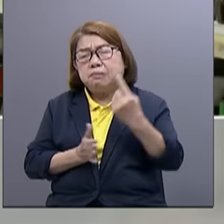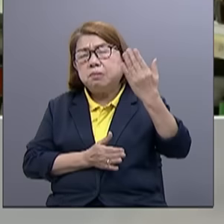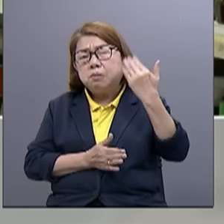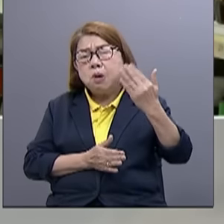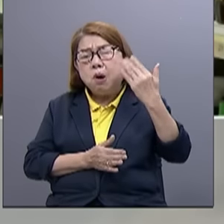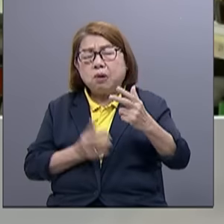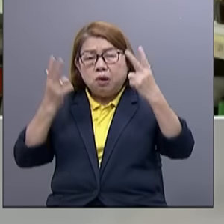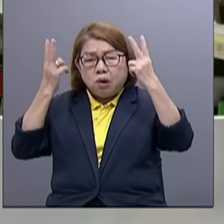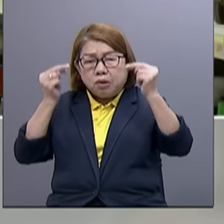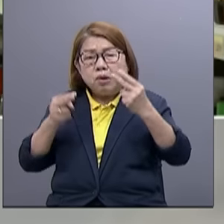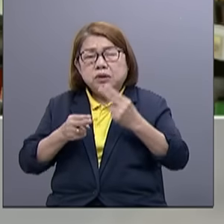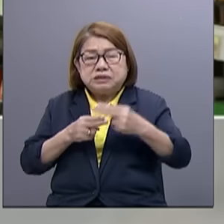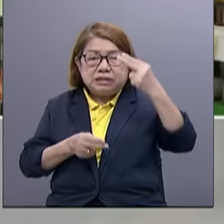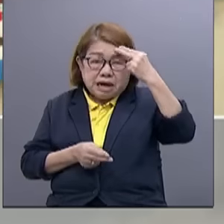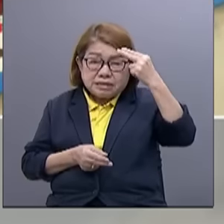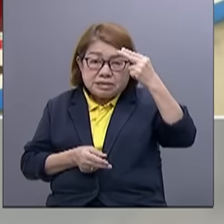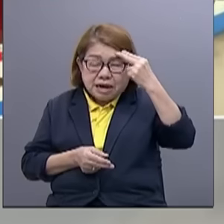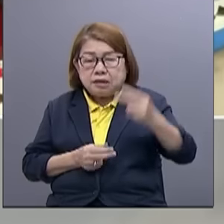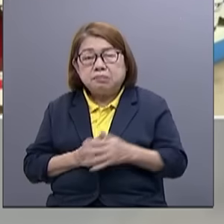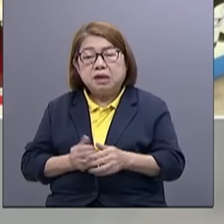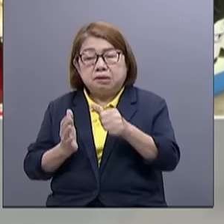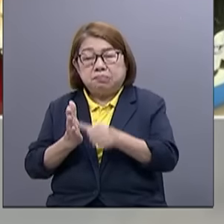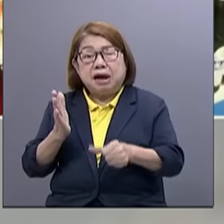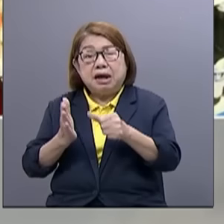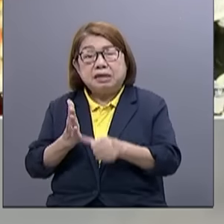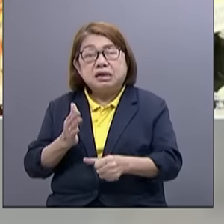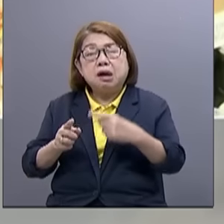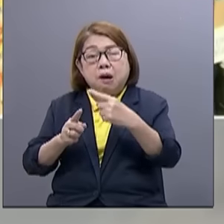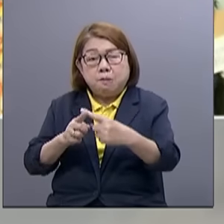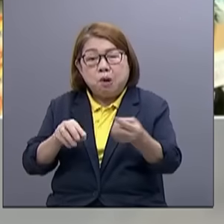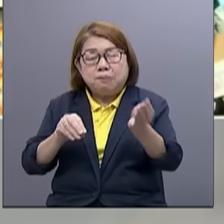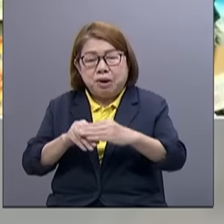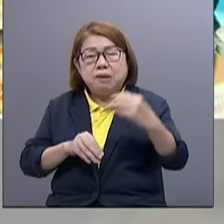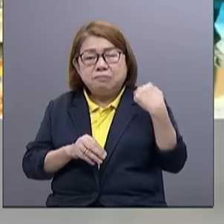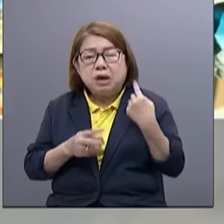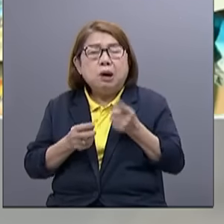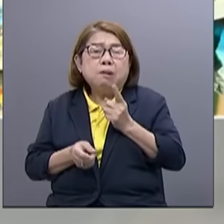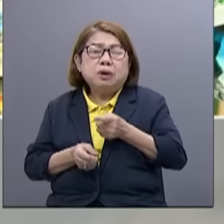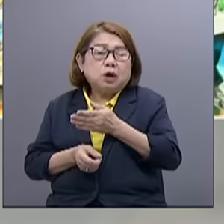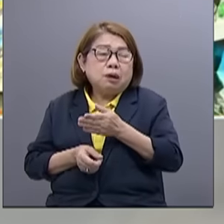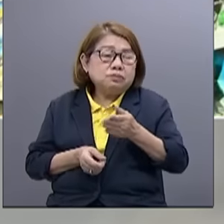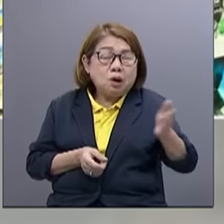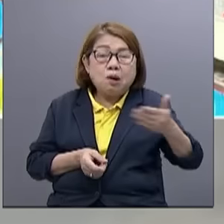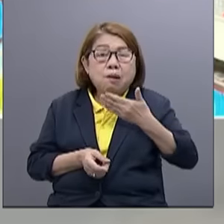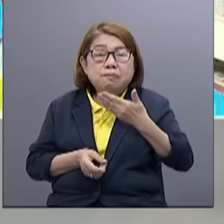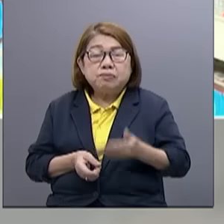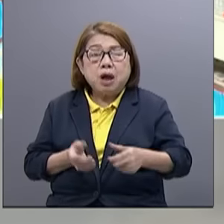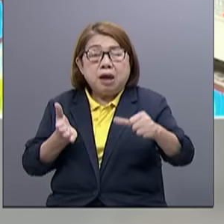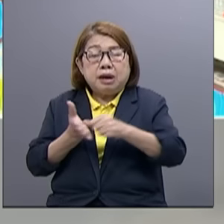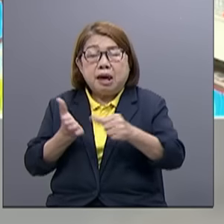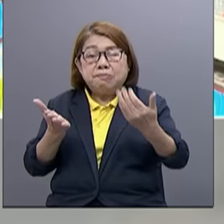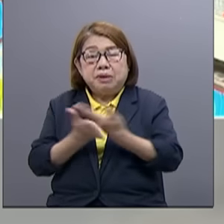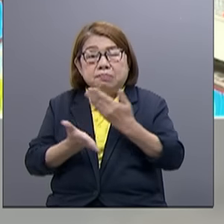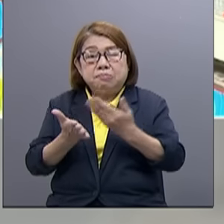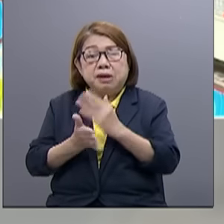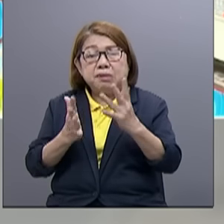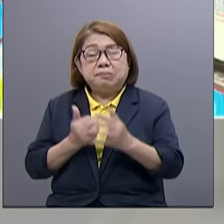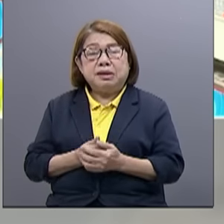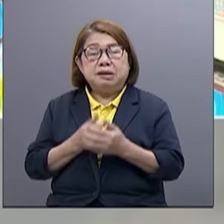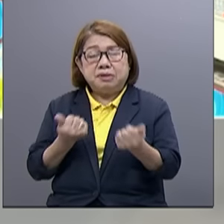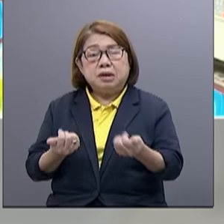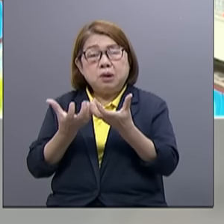าชุนใช้ภาษีมูลค่าเพิ่มมาแล้วไม่ได้เปลี่ยนแปลงแก้ไขอะไรเลยณปัจจุบันทำให้ไอ้ตัวขอบเนี่ยทำให้รายเล็กเนี่